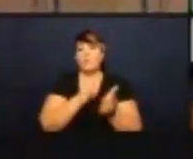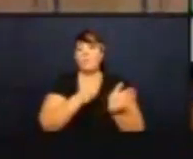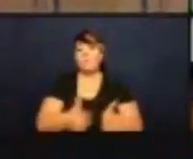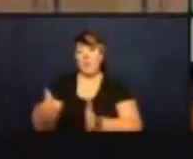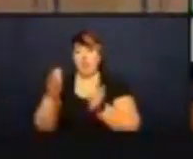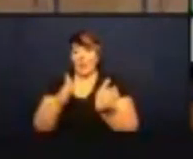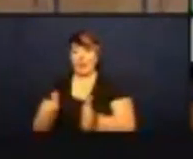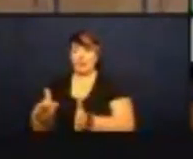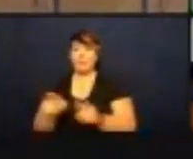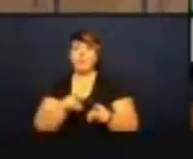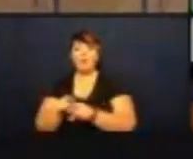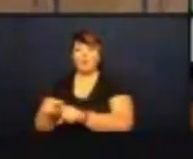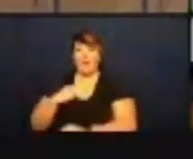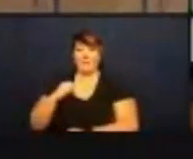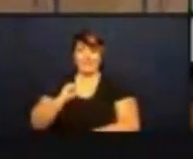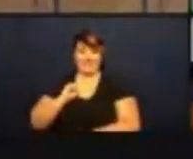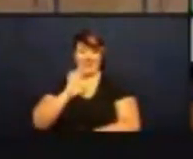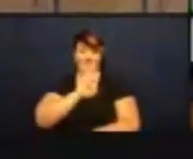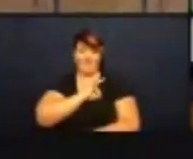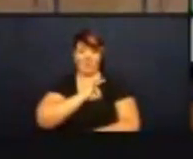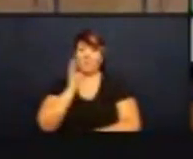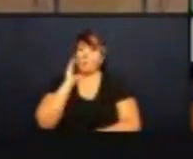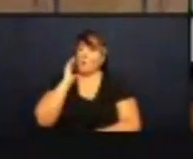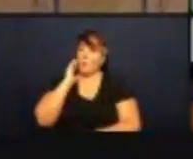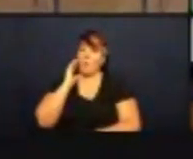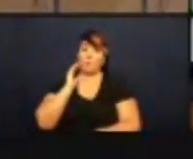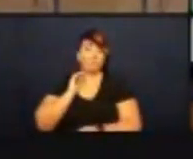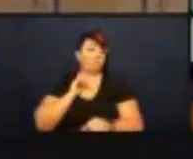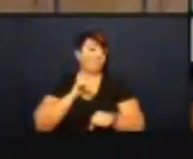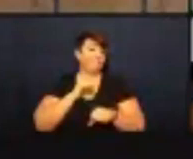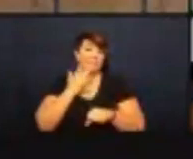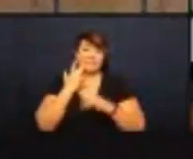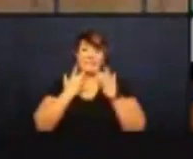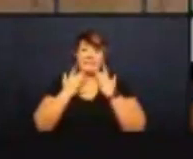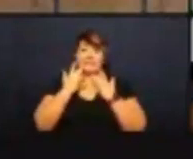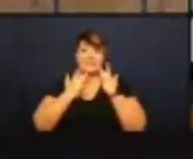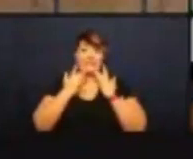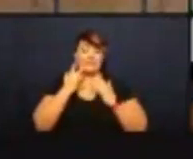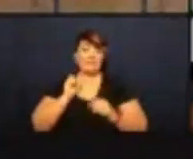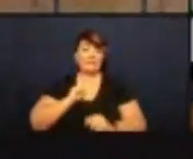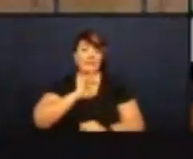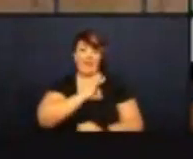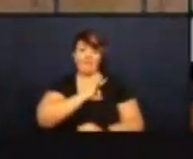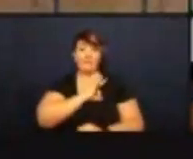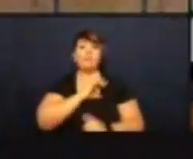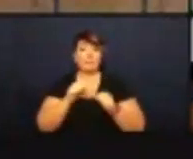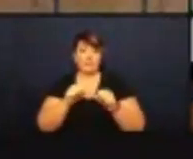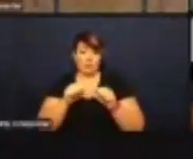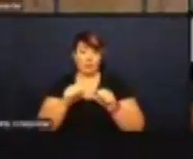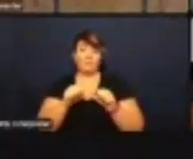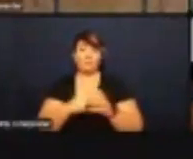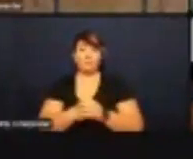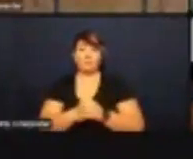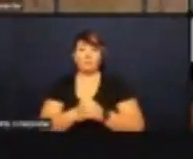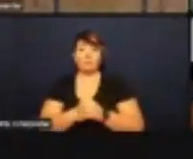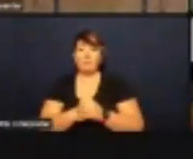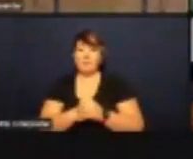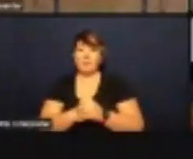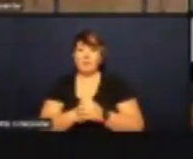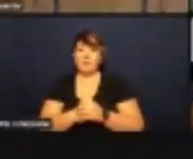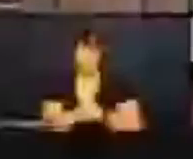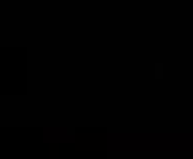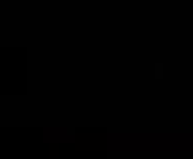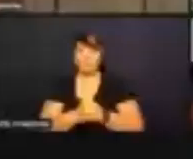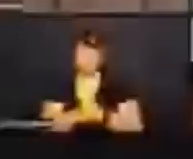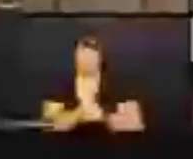Tutapatia mipango ya siku ya kwanza shuleni na vile vile swala la walimu. Kama mnavyojua, tuna uhaba